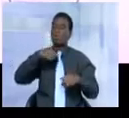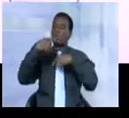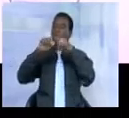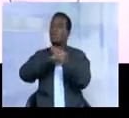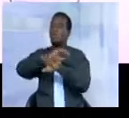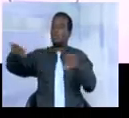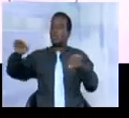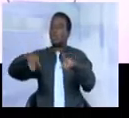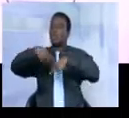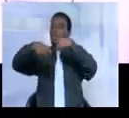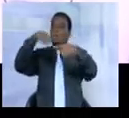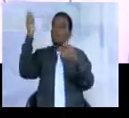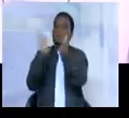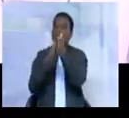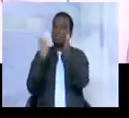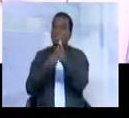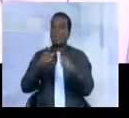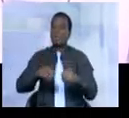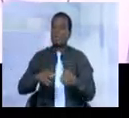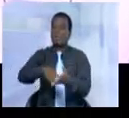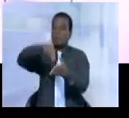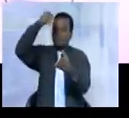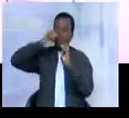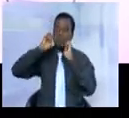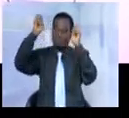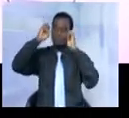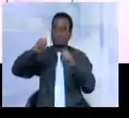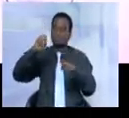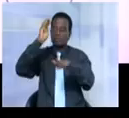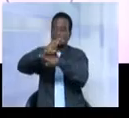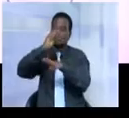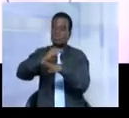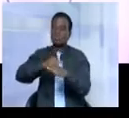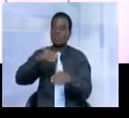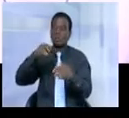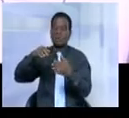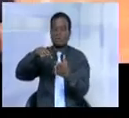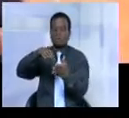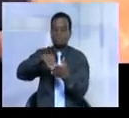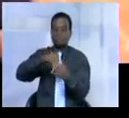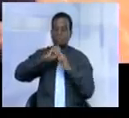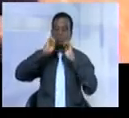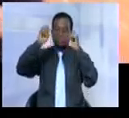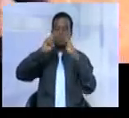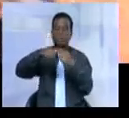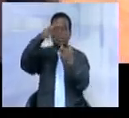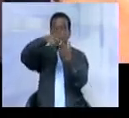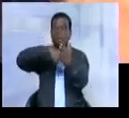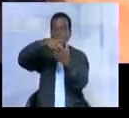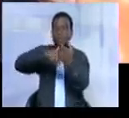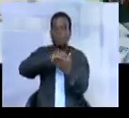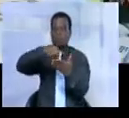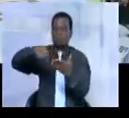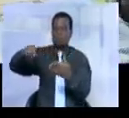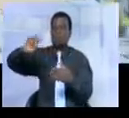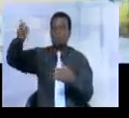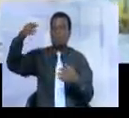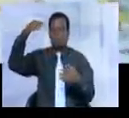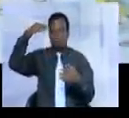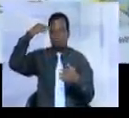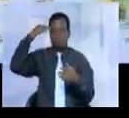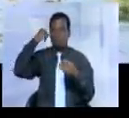ou même qui n'ont jamais fait l'école, de leur apprendre donc, un métier, leur apprendre à lire et à écrire et à se prendre en charge. Le premier ministre japonais qui a pu apprécier